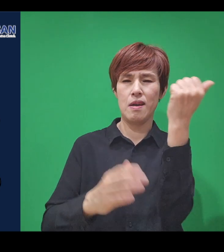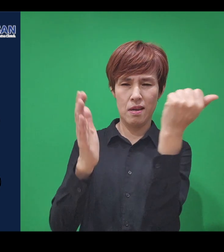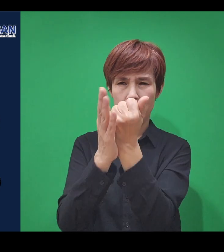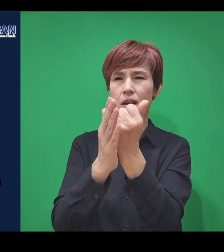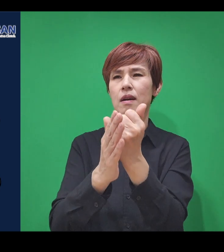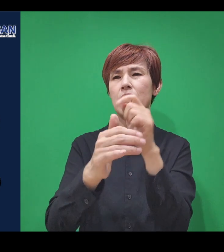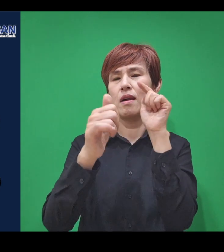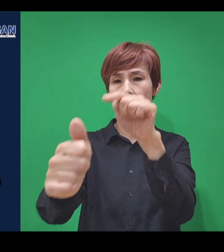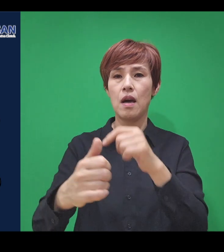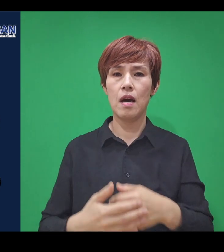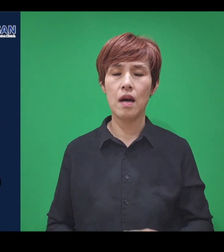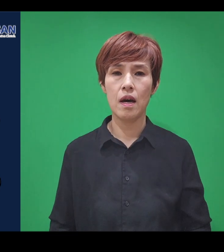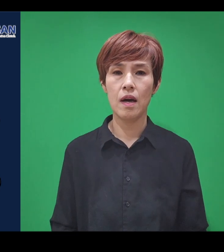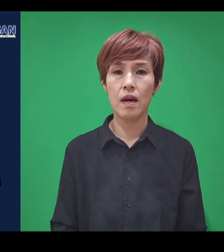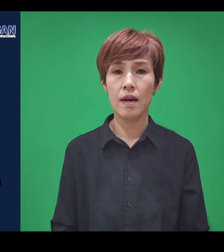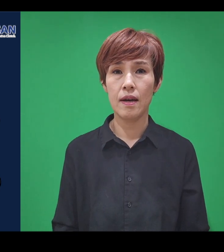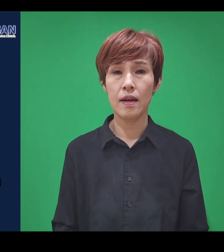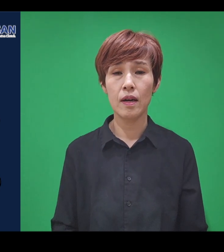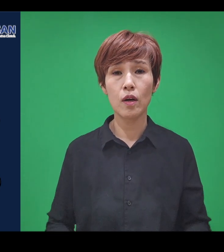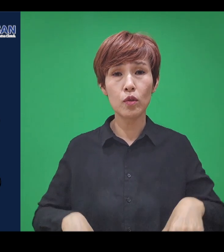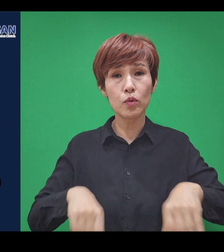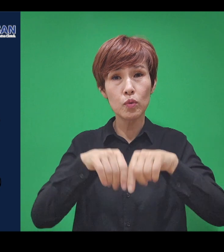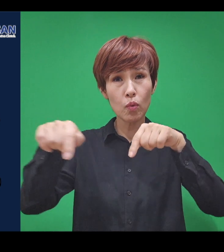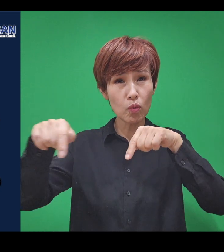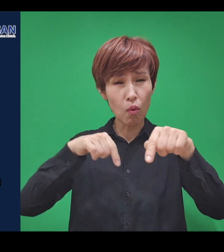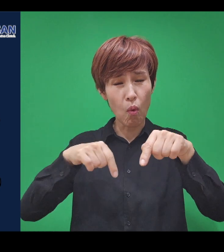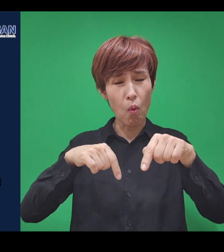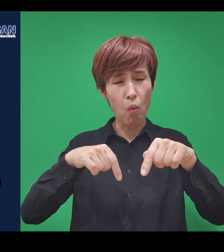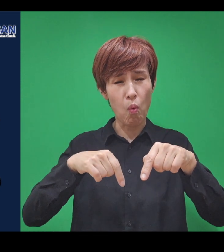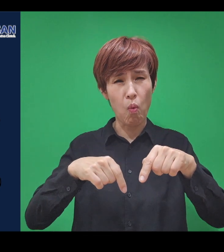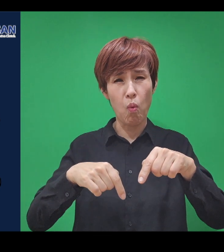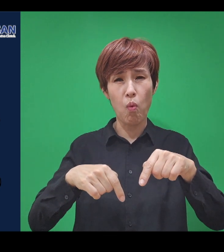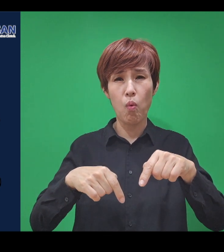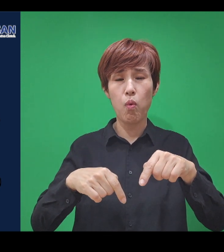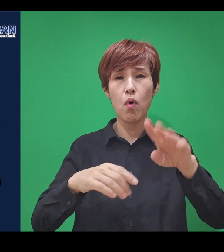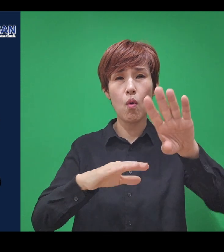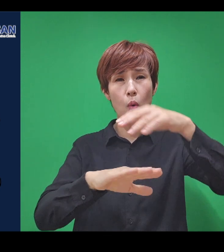로마 황제의 권위를 가진 총독이 할 말입니까?